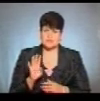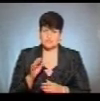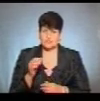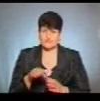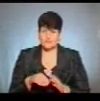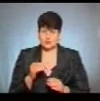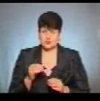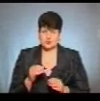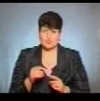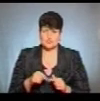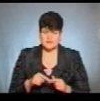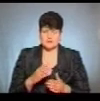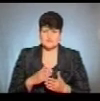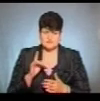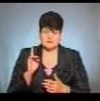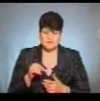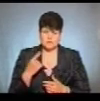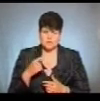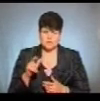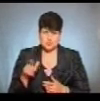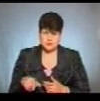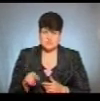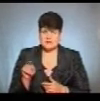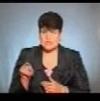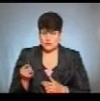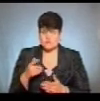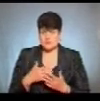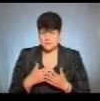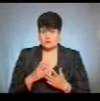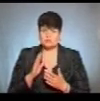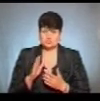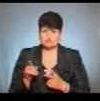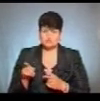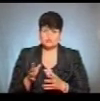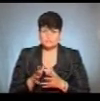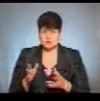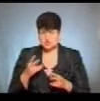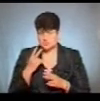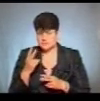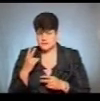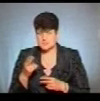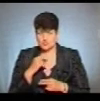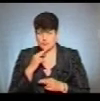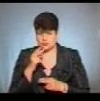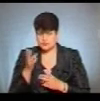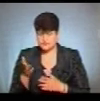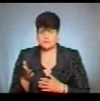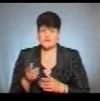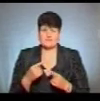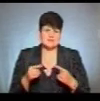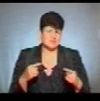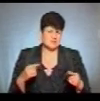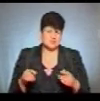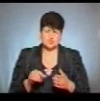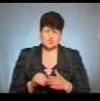є впізнаваною досить особою, відповідно, на нього, певно, і будуть більше дивитися і звертати увагу. Всі інші